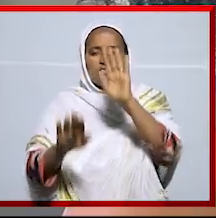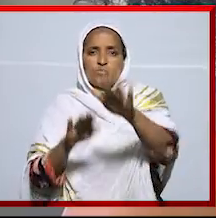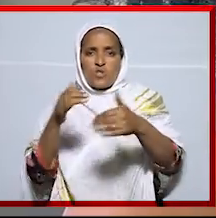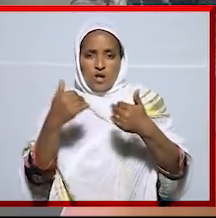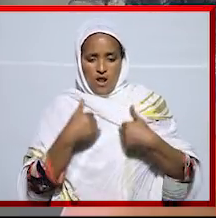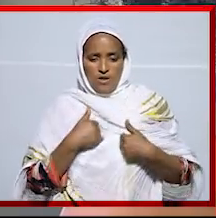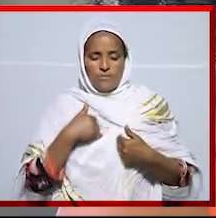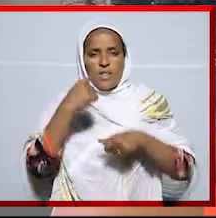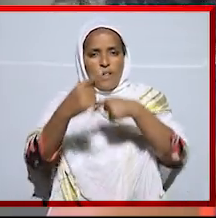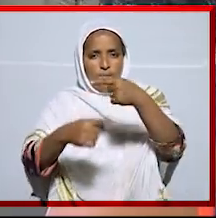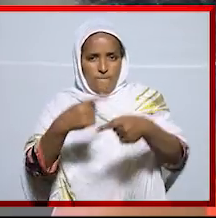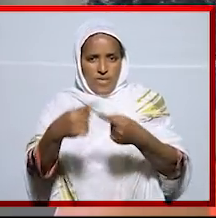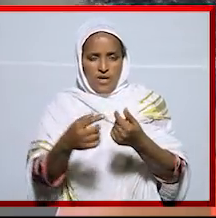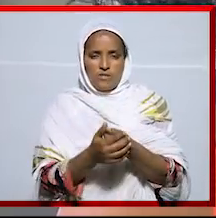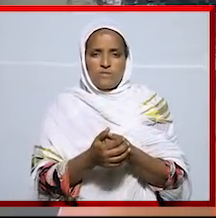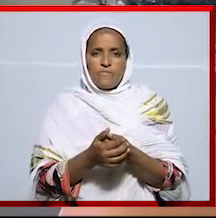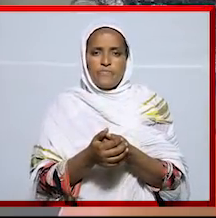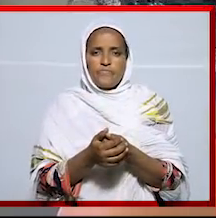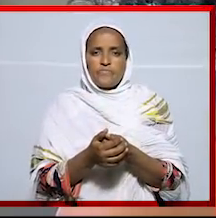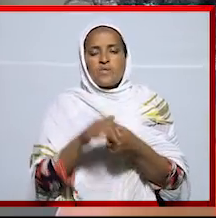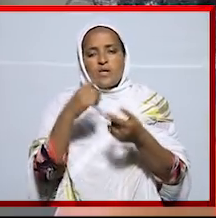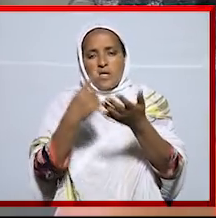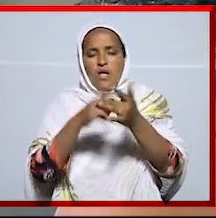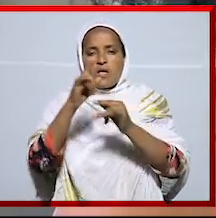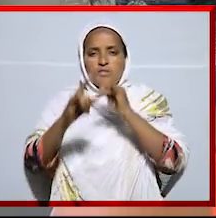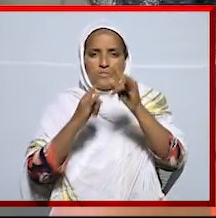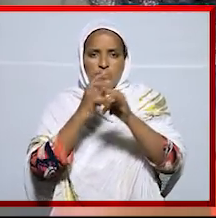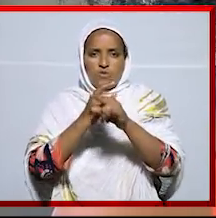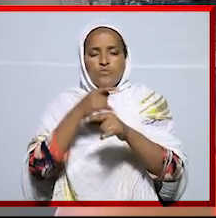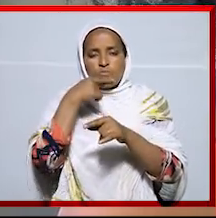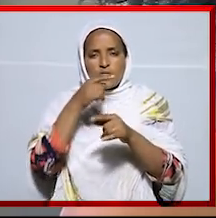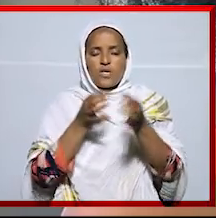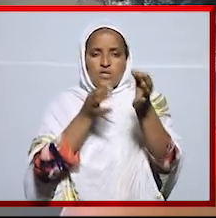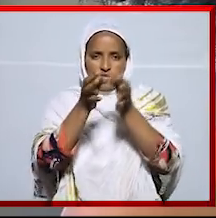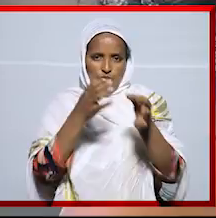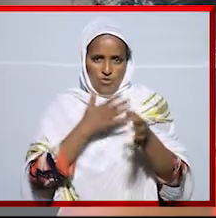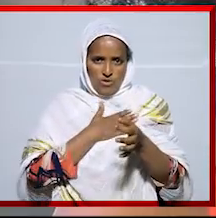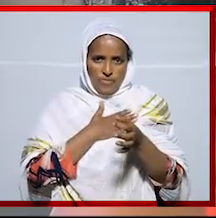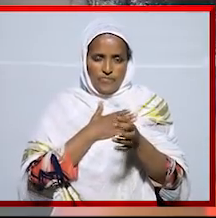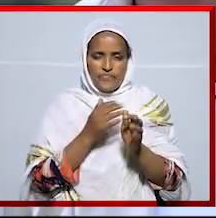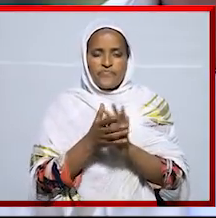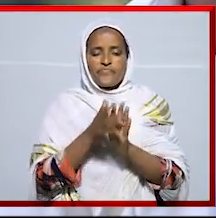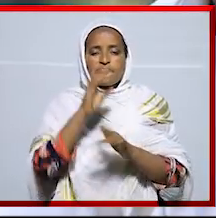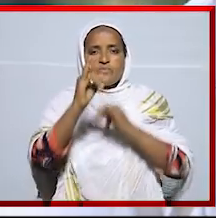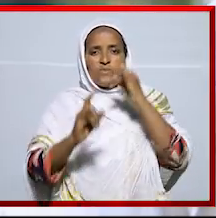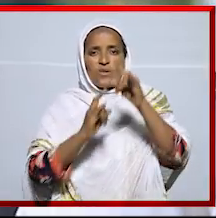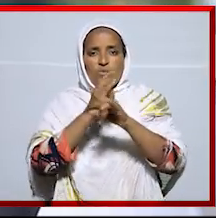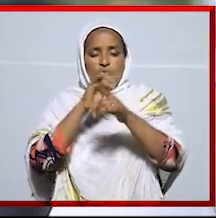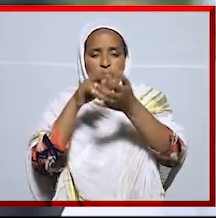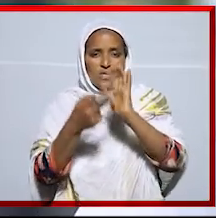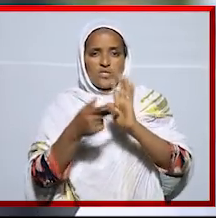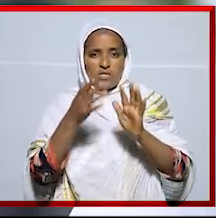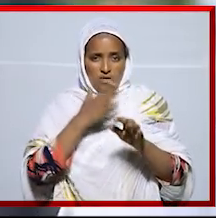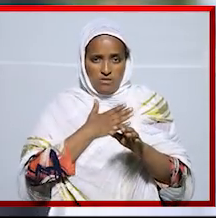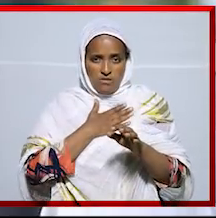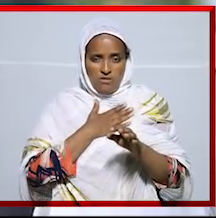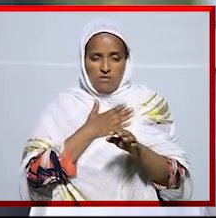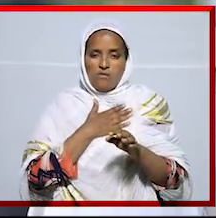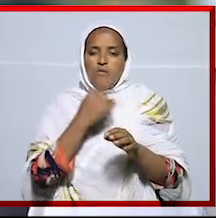አንድ እርምጃ ካለንበት መሄድ ያ ዘመናዊነት ነው ብዬ እገልጻለሁ። ለእኔ ዘመናዊነት ለእኔ